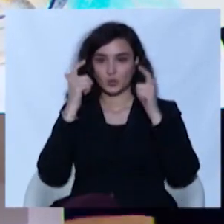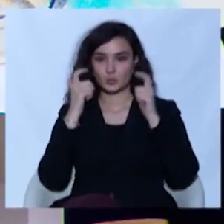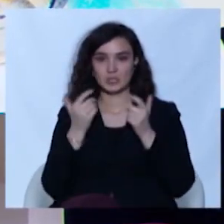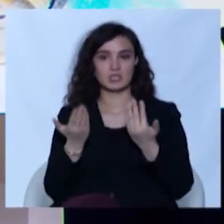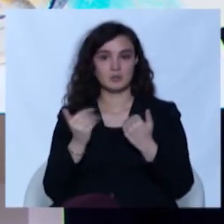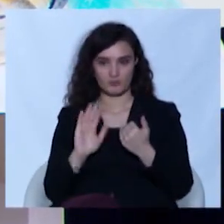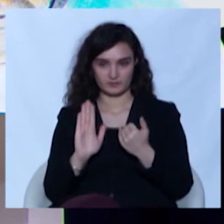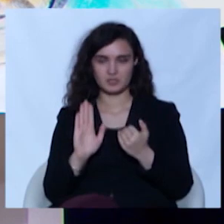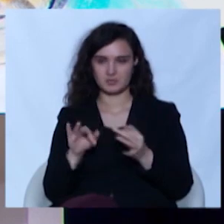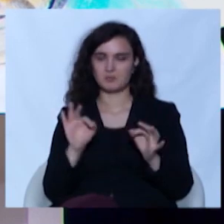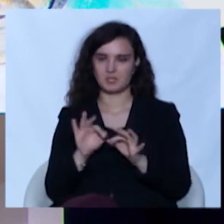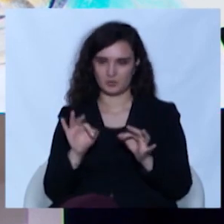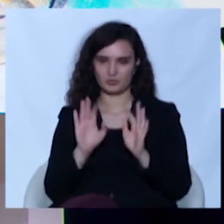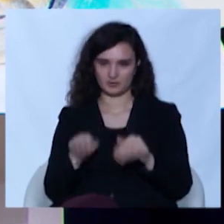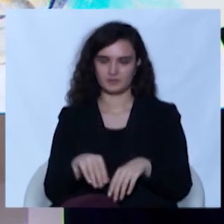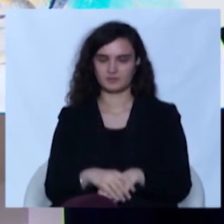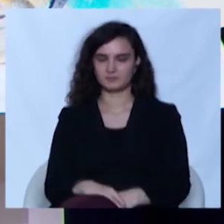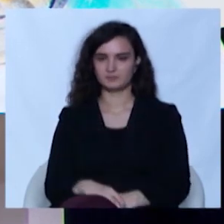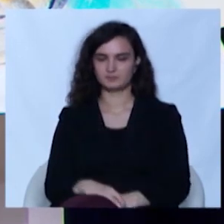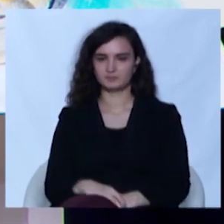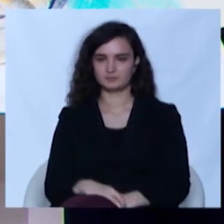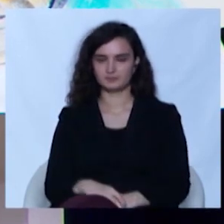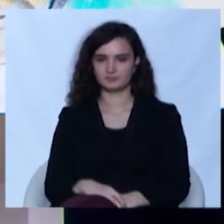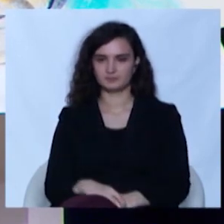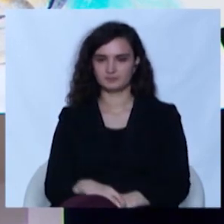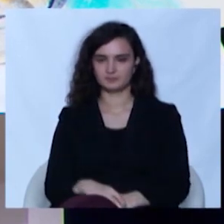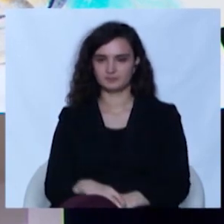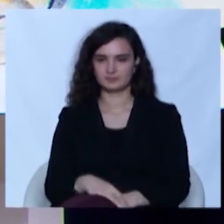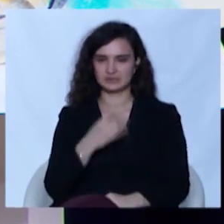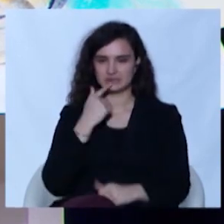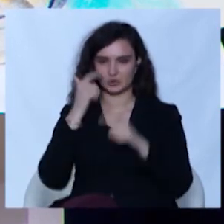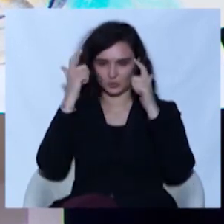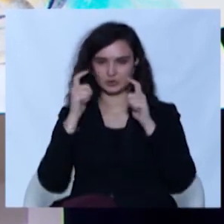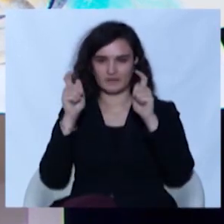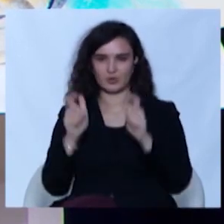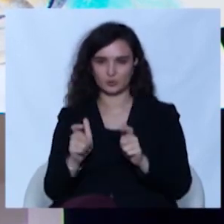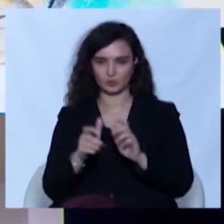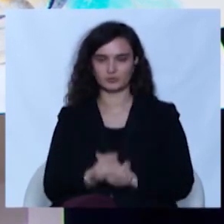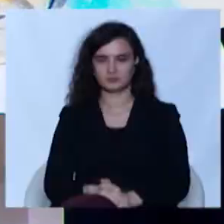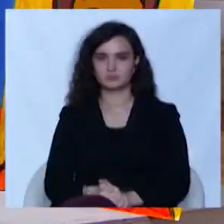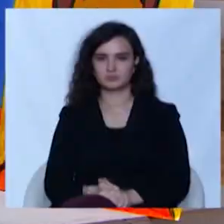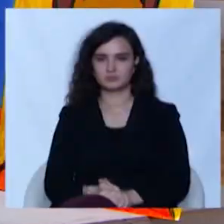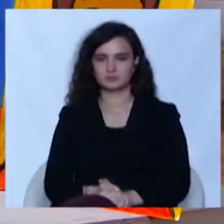это шарара. Шоколе. Цитал куда дава хорот.